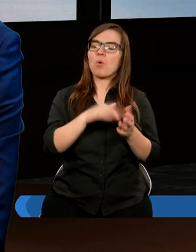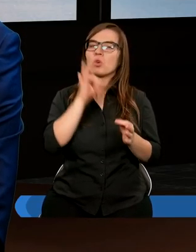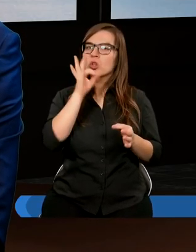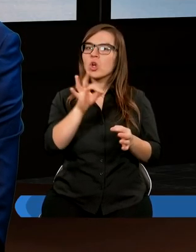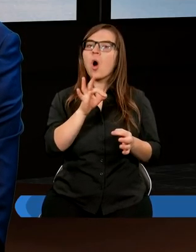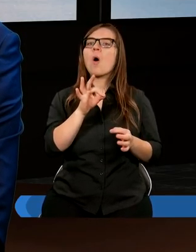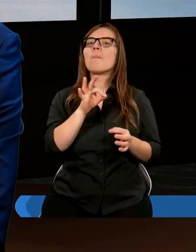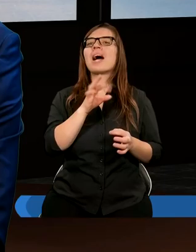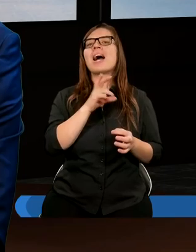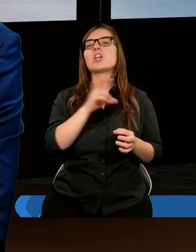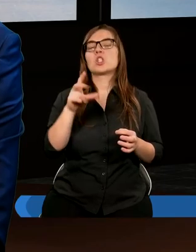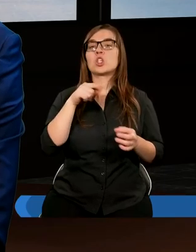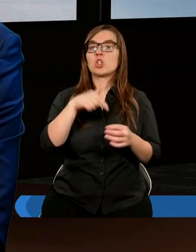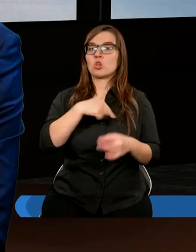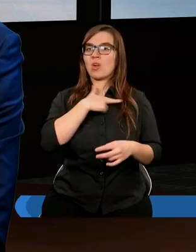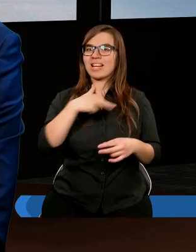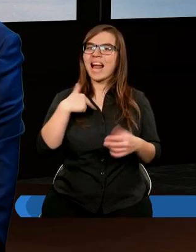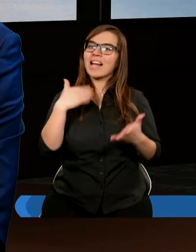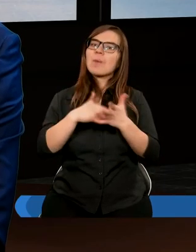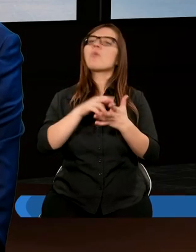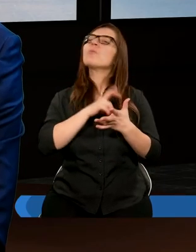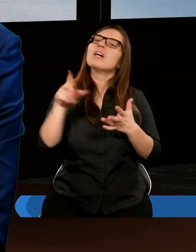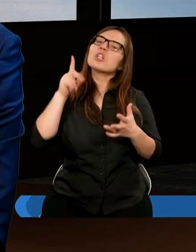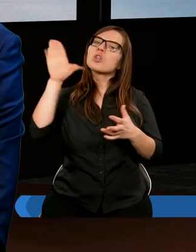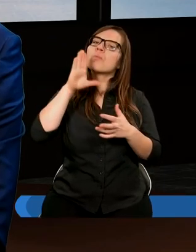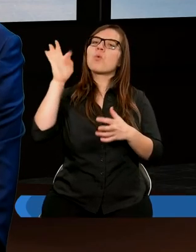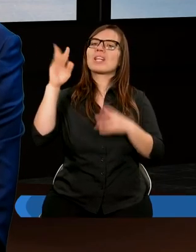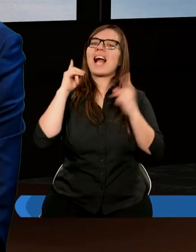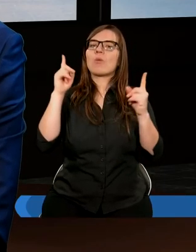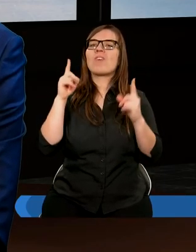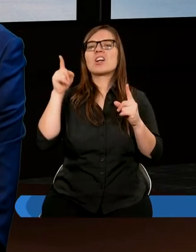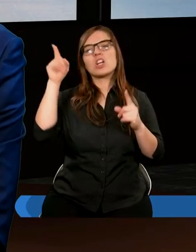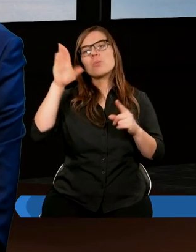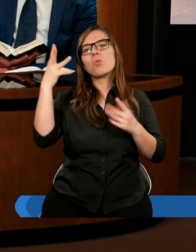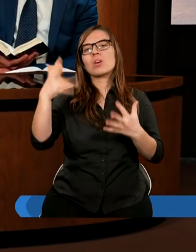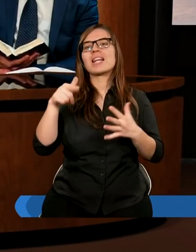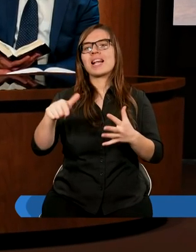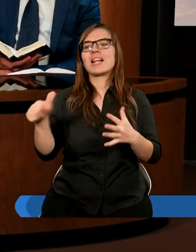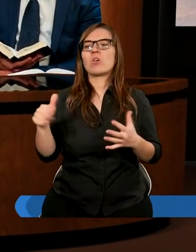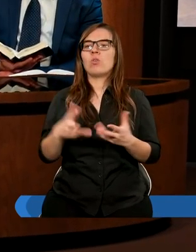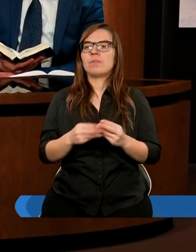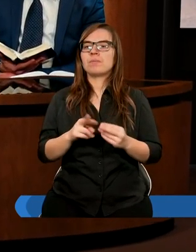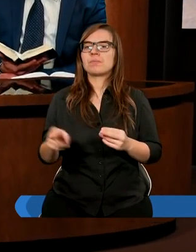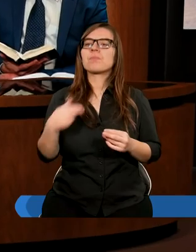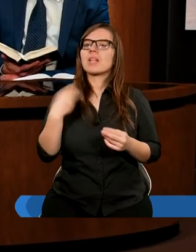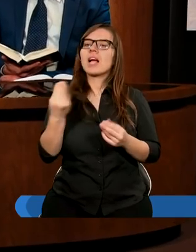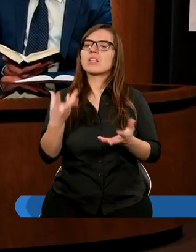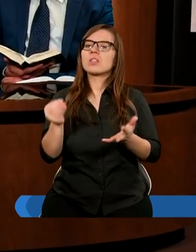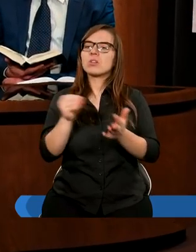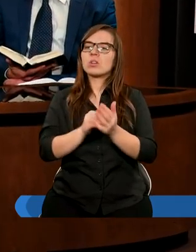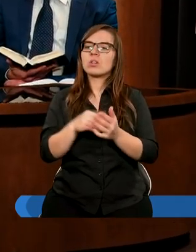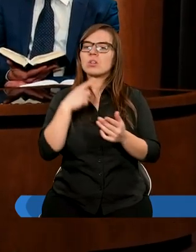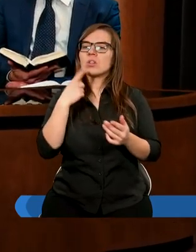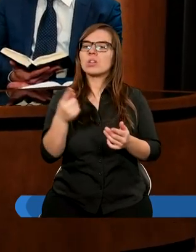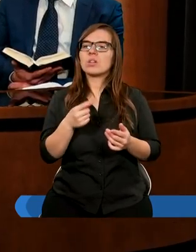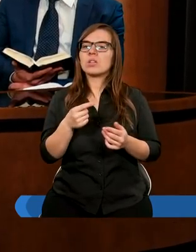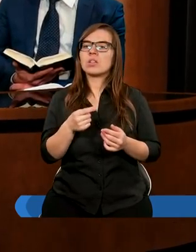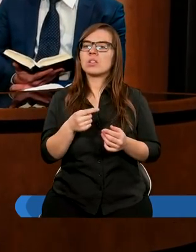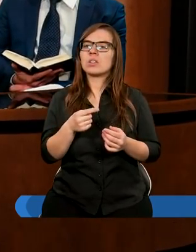tak, jak Pan Bóg widzi, tak? I to jest niesamowicie istotne właśnie, żebyśmy tak patrzyli na to rzeczywistość. Ja bym jeszcze to dała... Przepraszam.